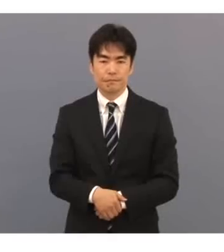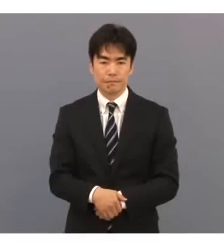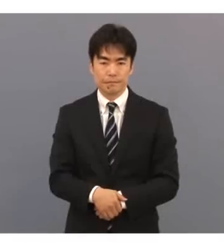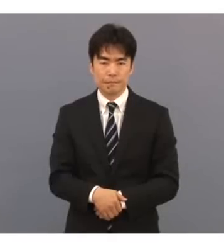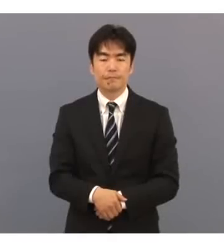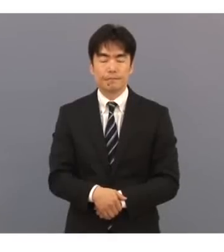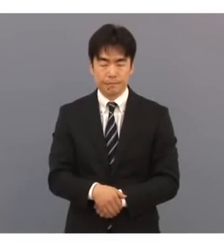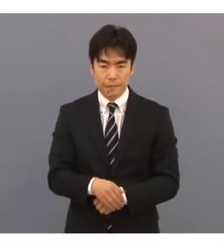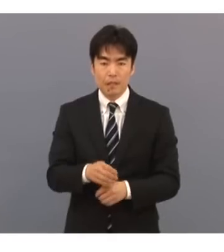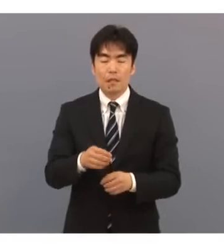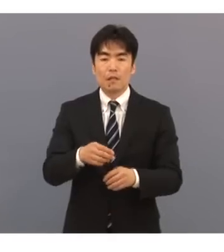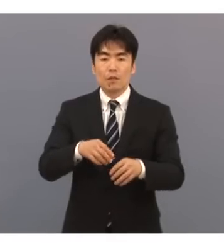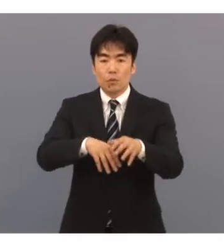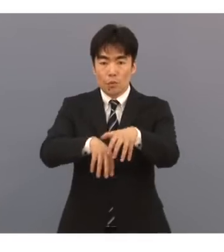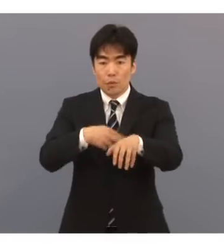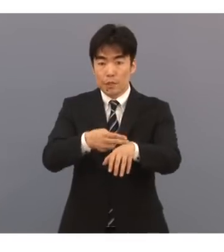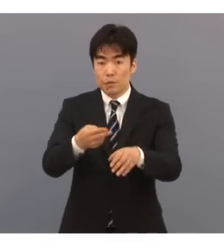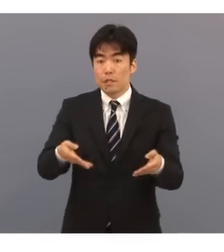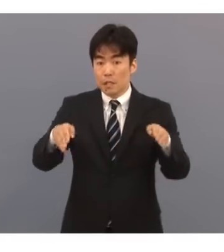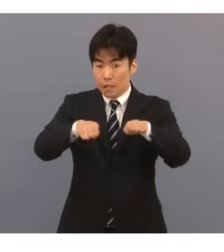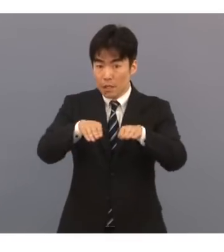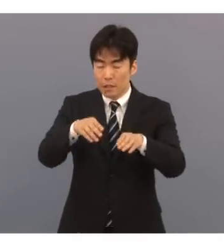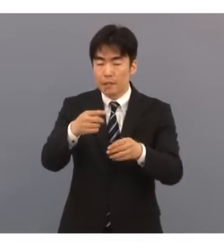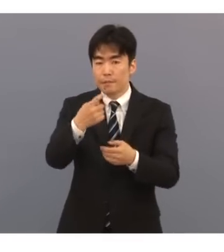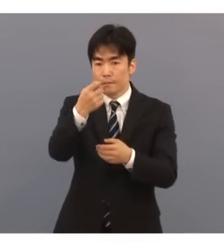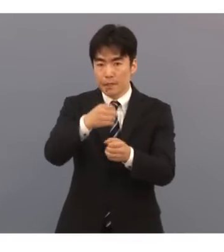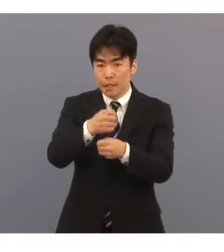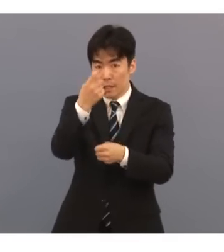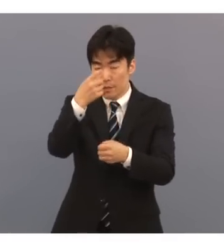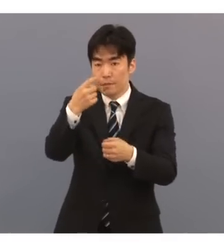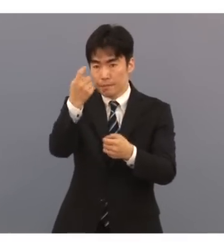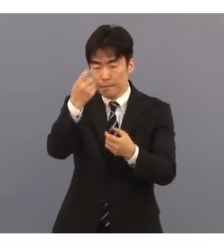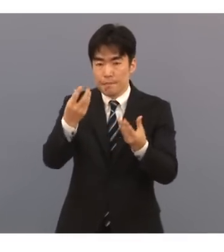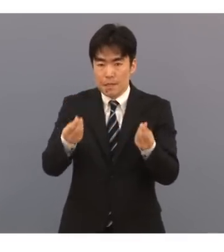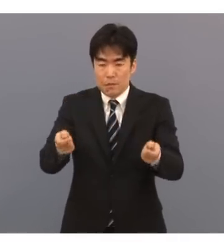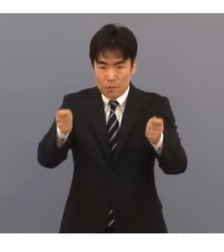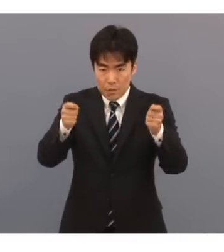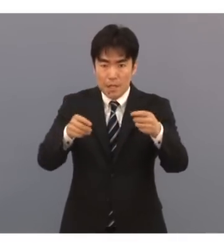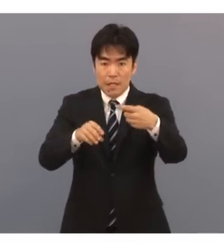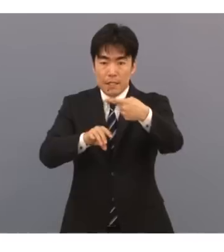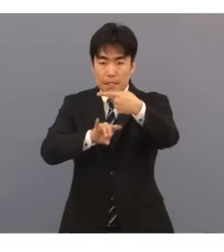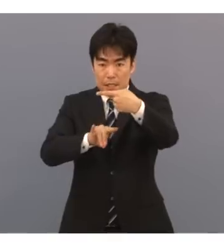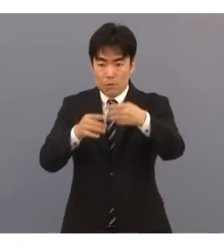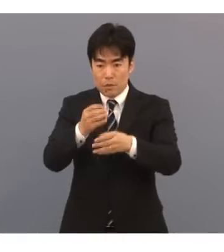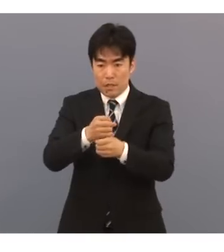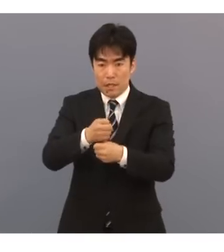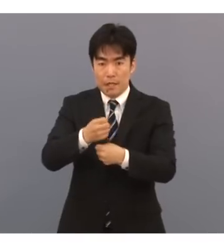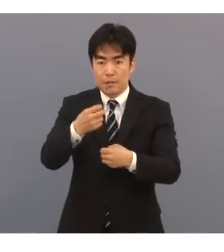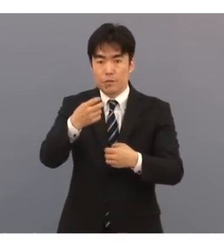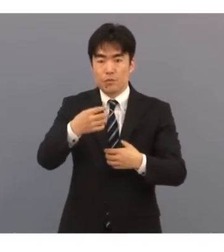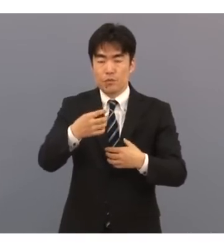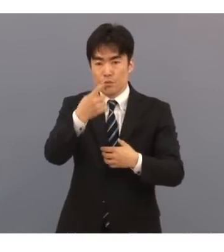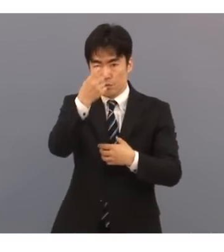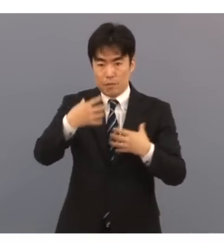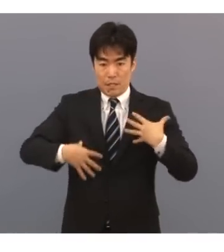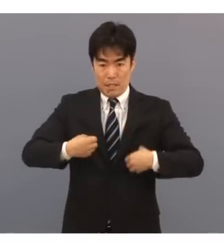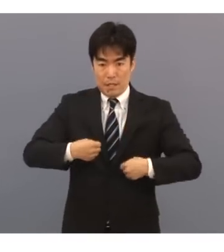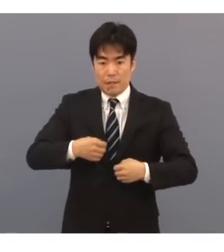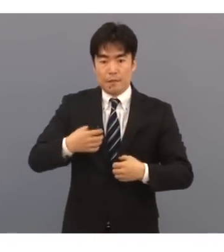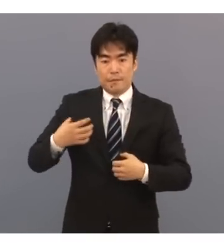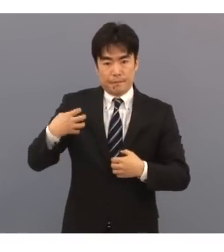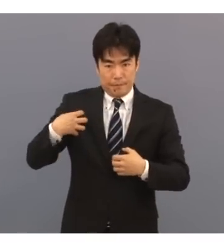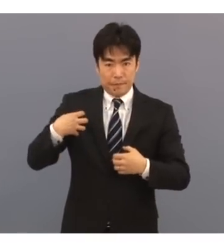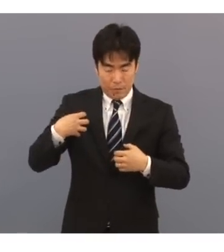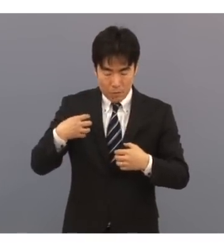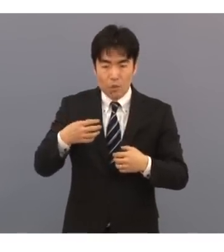また農業技術センターで研修を終えた第一期研修生による2つの観光農園も1